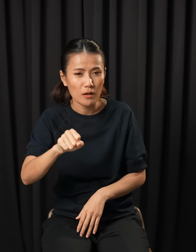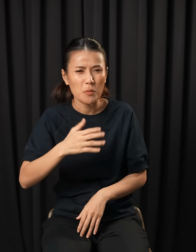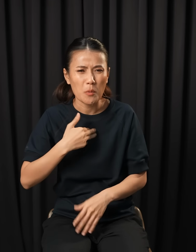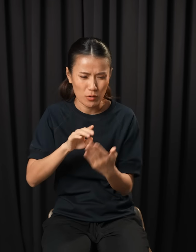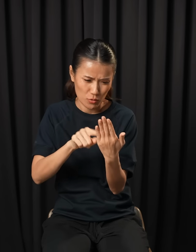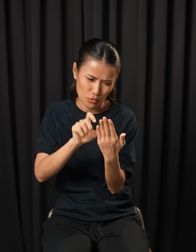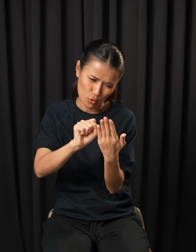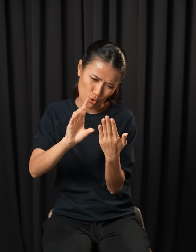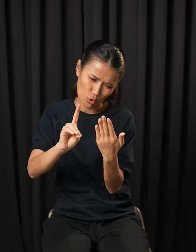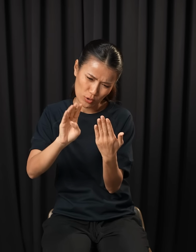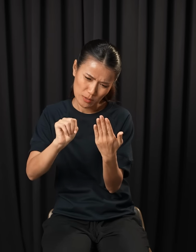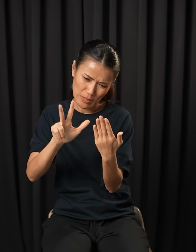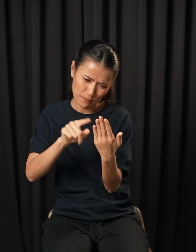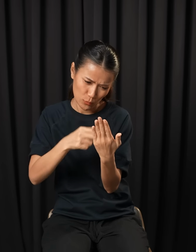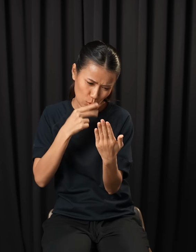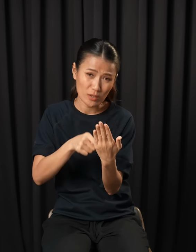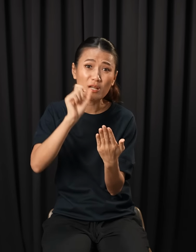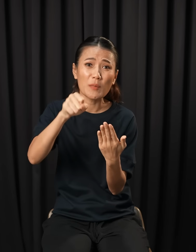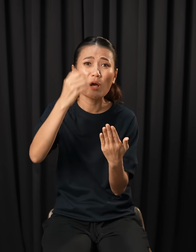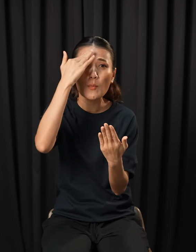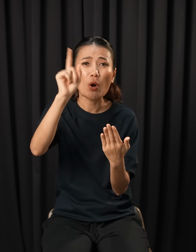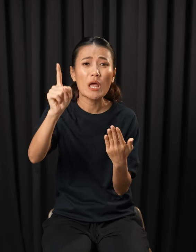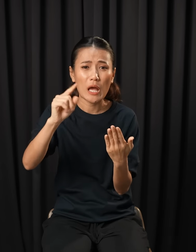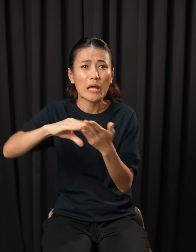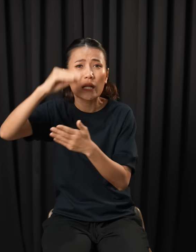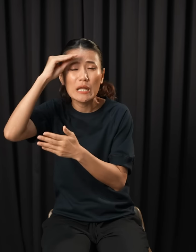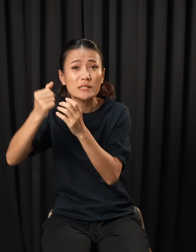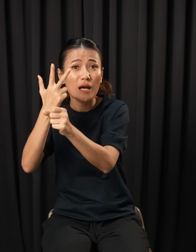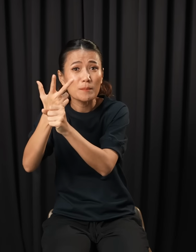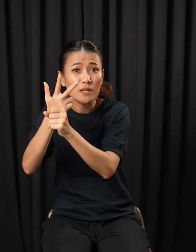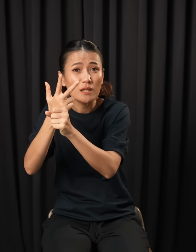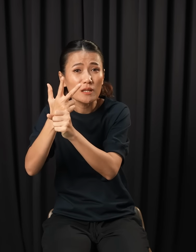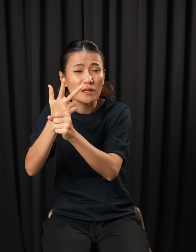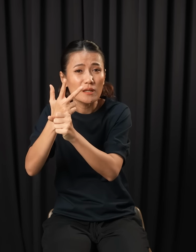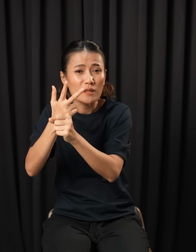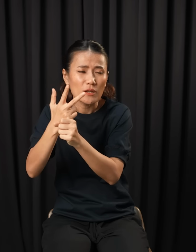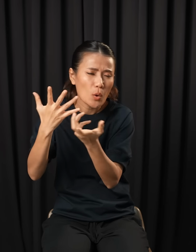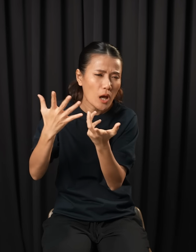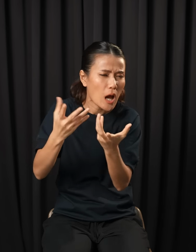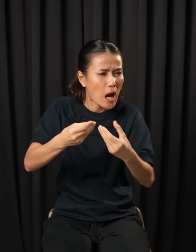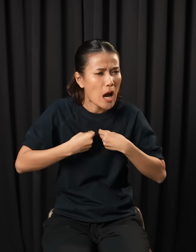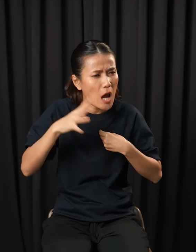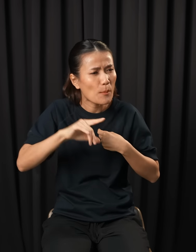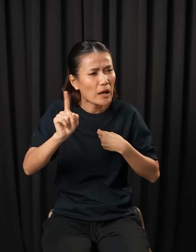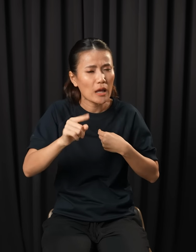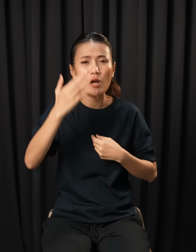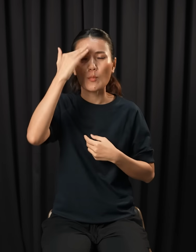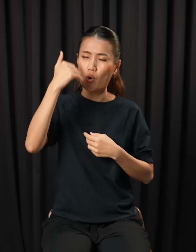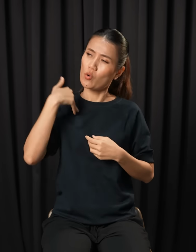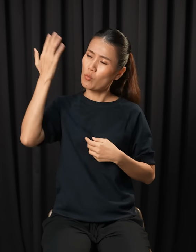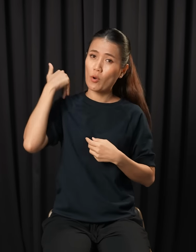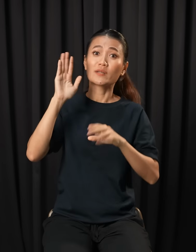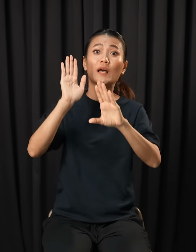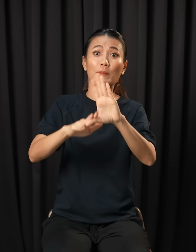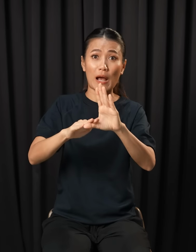อดอ8แล้วมาได้สอดอ43 เพิ่งเช็คเพิ่งให้แม่ส่งมาให้ถึงคือถึง43เพราะมันนานมากแล้ว ไม่สอดอ43เนี่ยได้เพราะเราไปเรียนครบ3